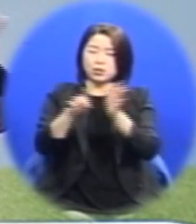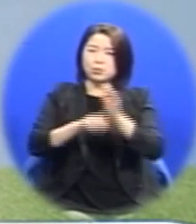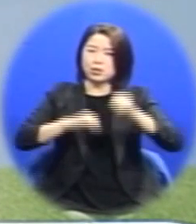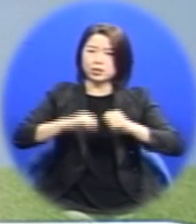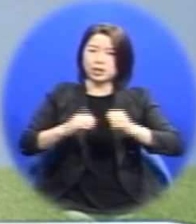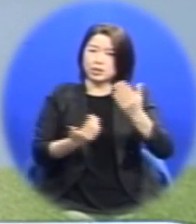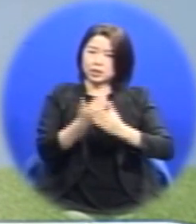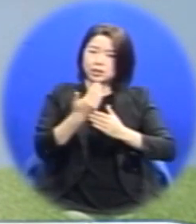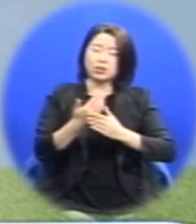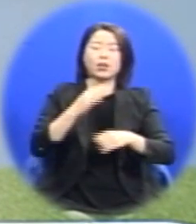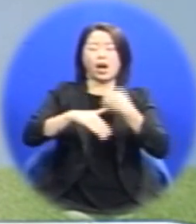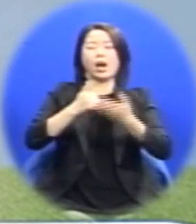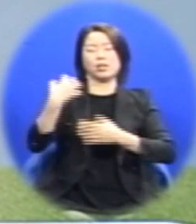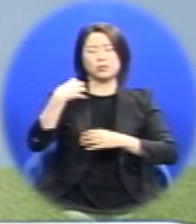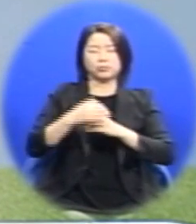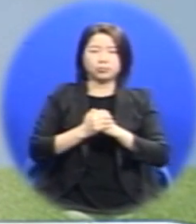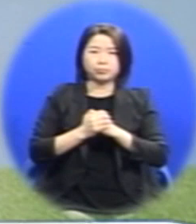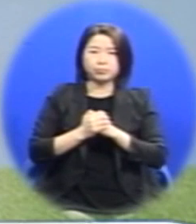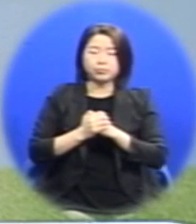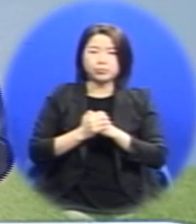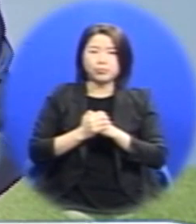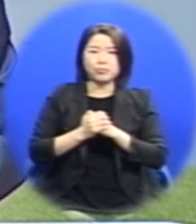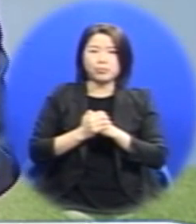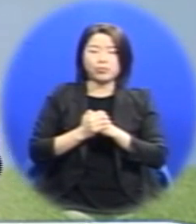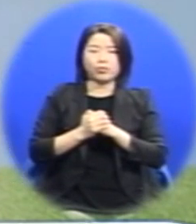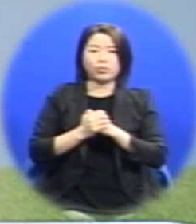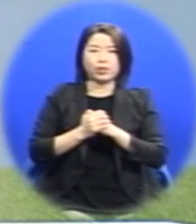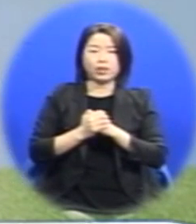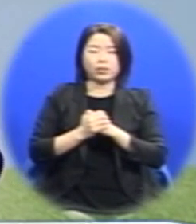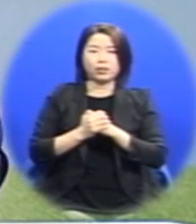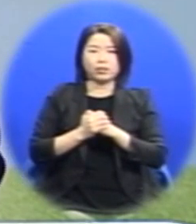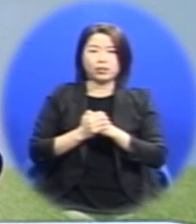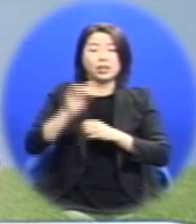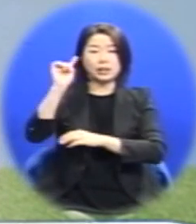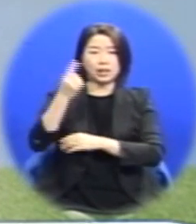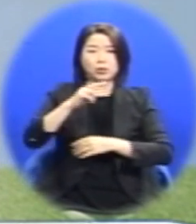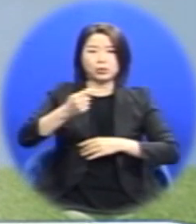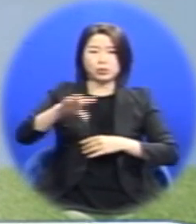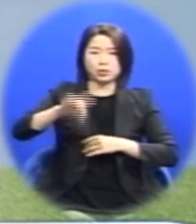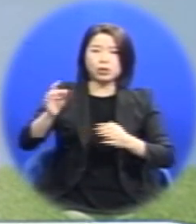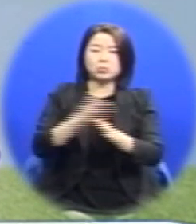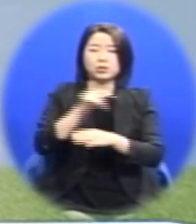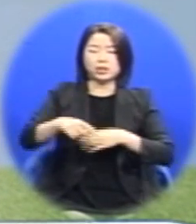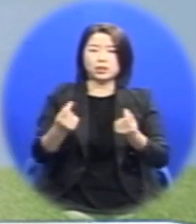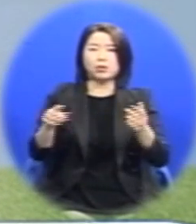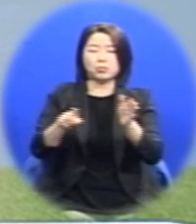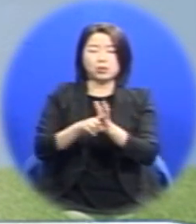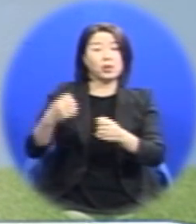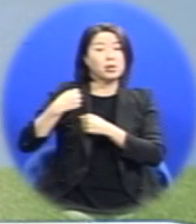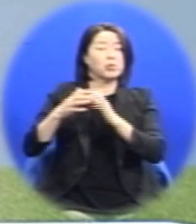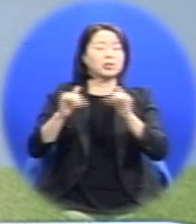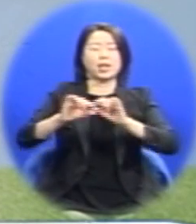일으키시는 분은 하나님이세요. 다윗도 처음부터 이런 믿음의 용사는